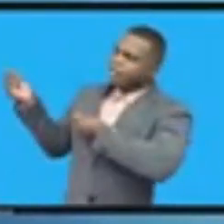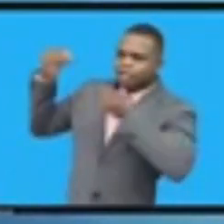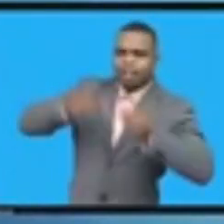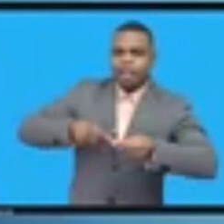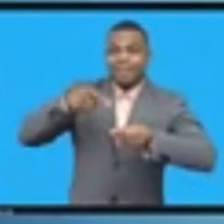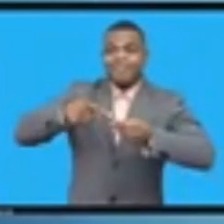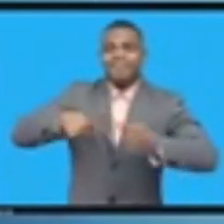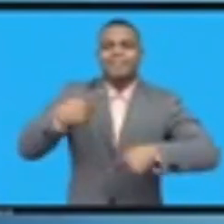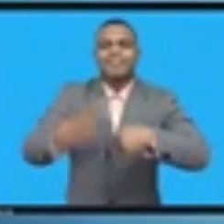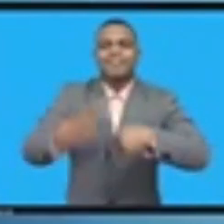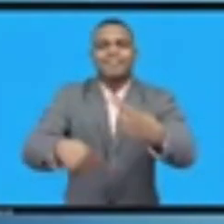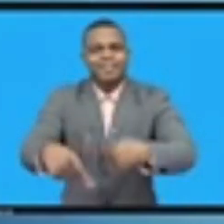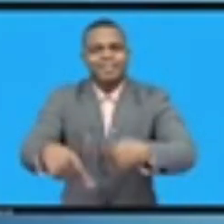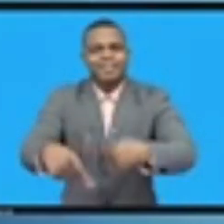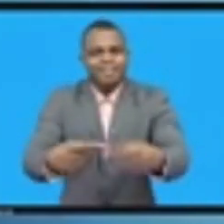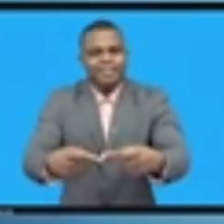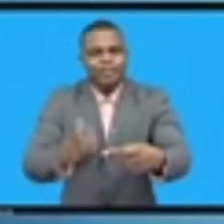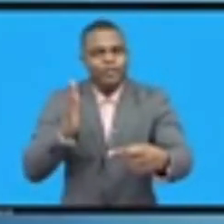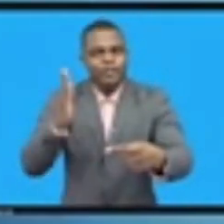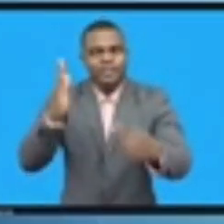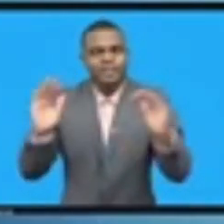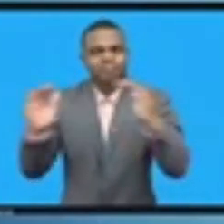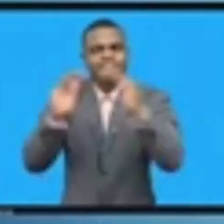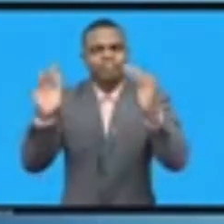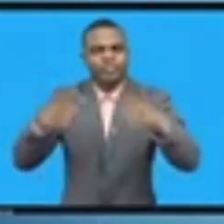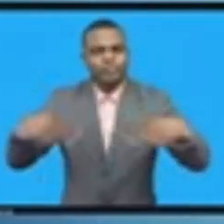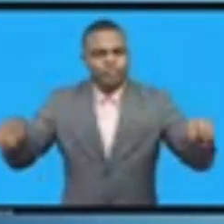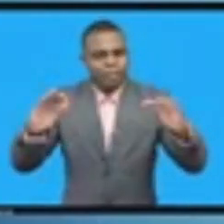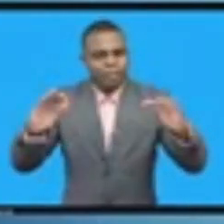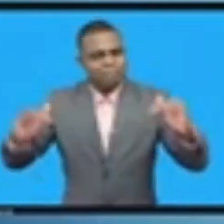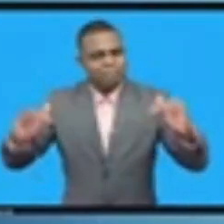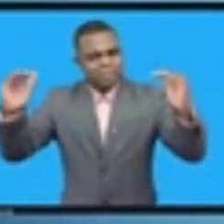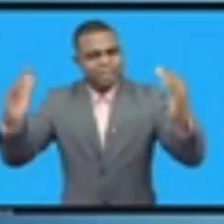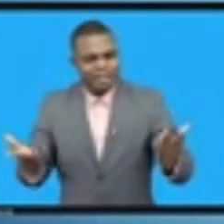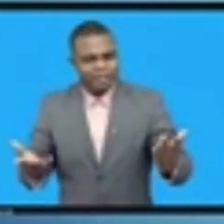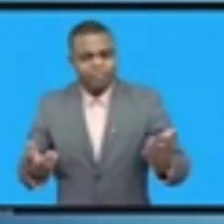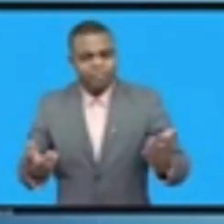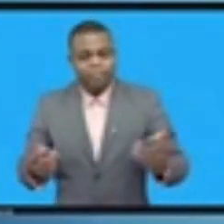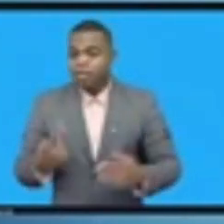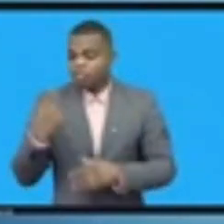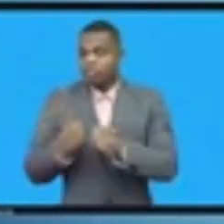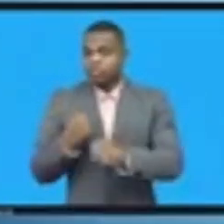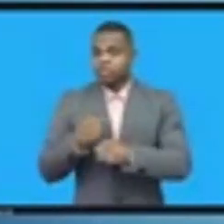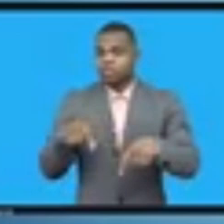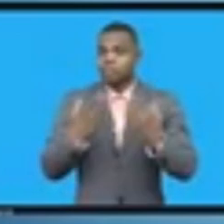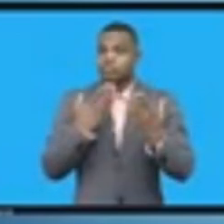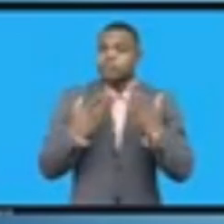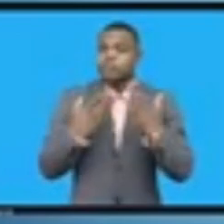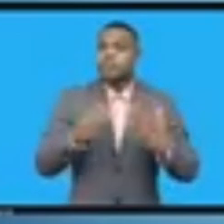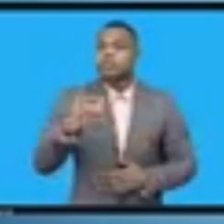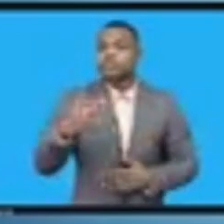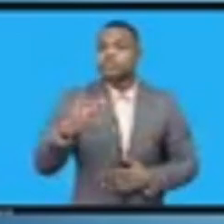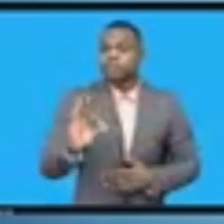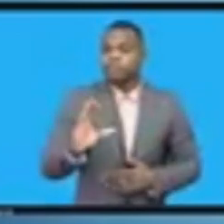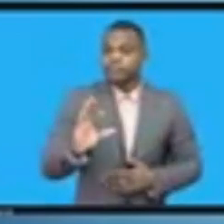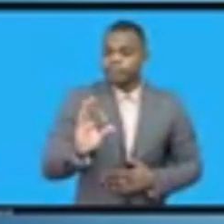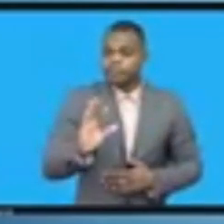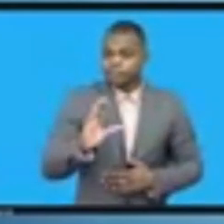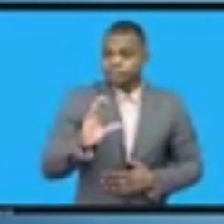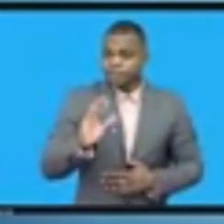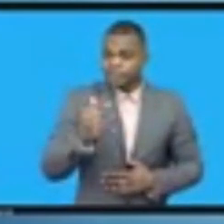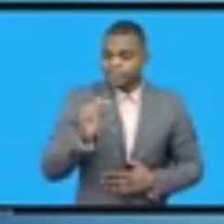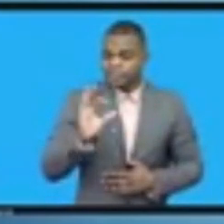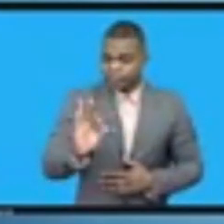大家、为后世造成遗憾。那么去年呢，我们是讨